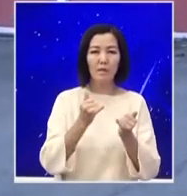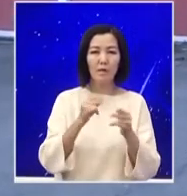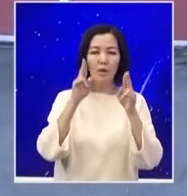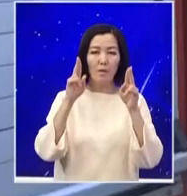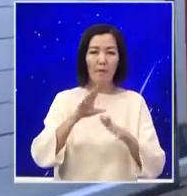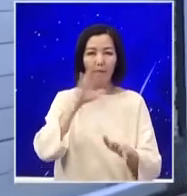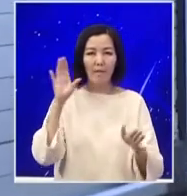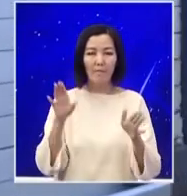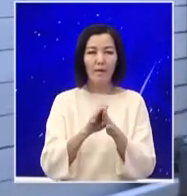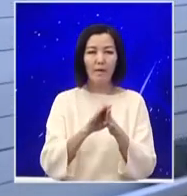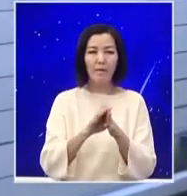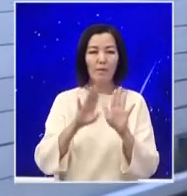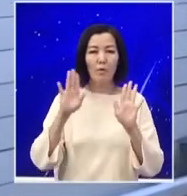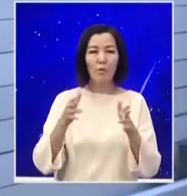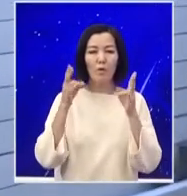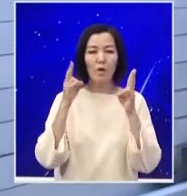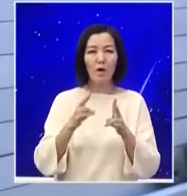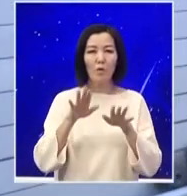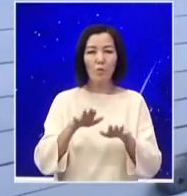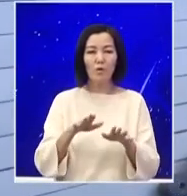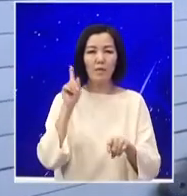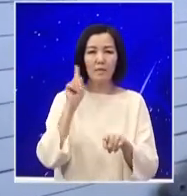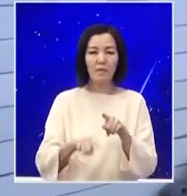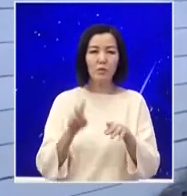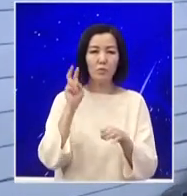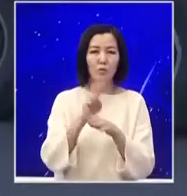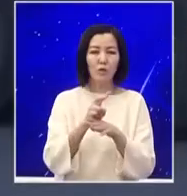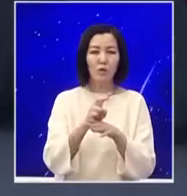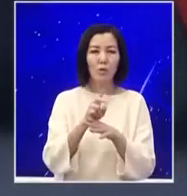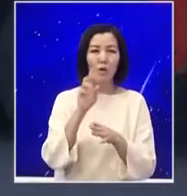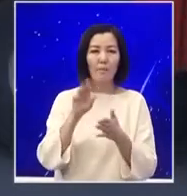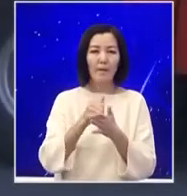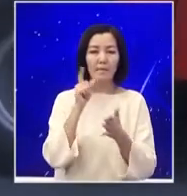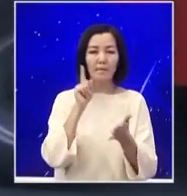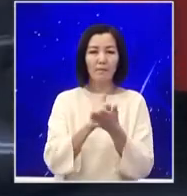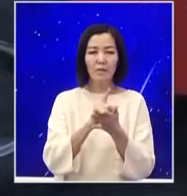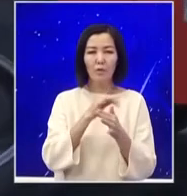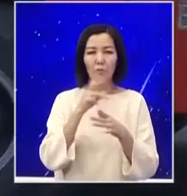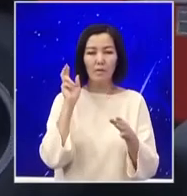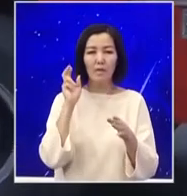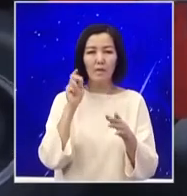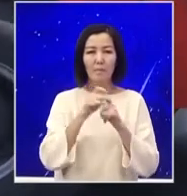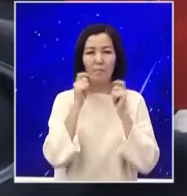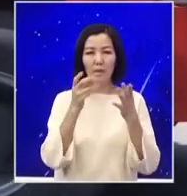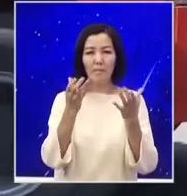бұзбай оқиға орнына дер кезінде жету оның басты міндеті. Ұзақ жылғы адал қызмет үшін көптеген марапатқа ие